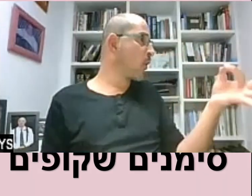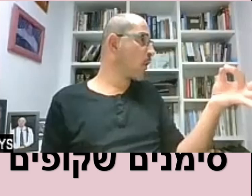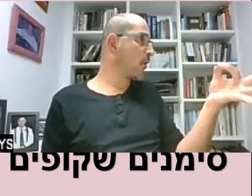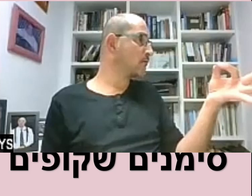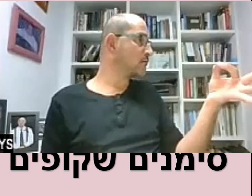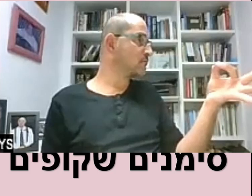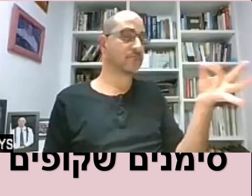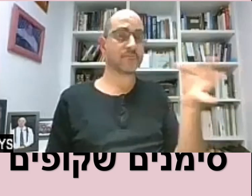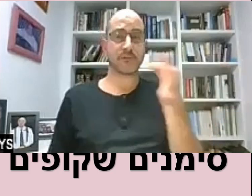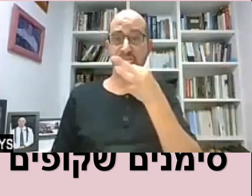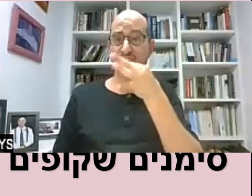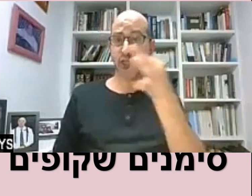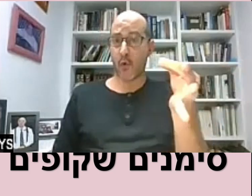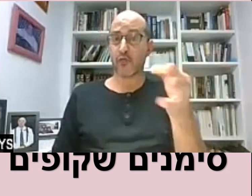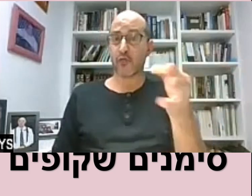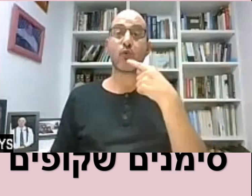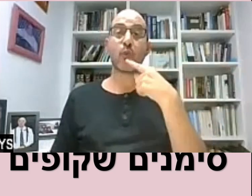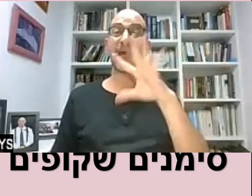לשאול,